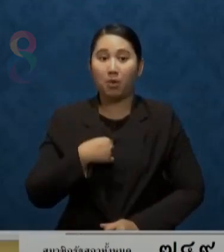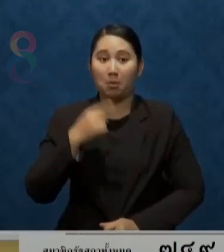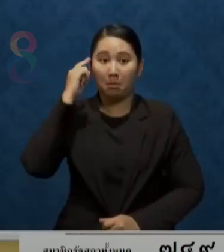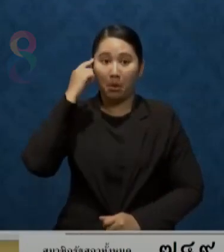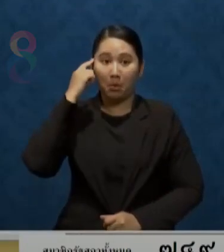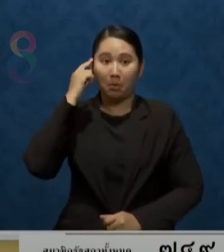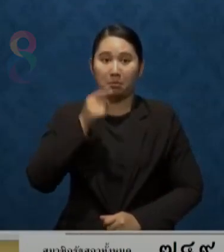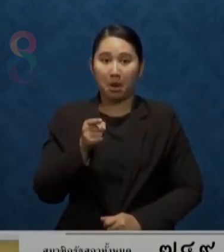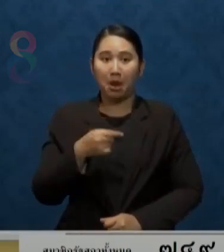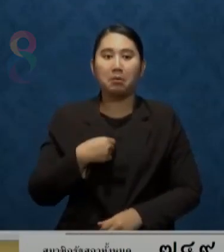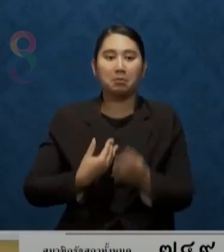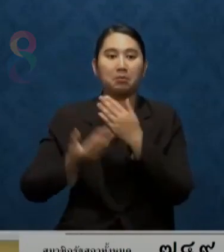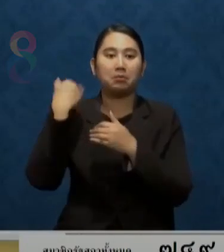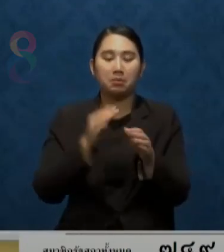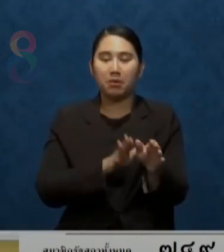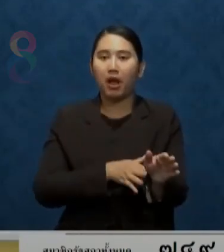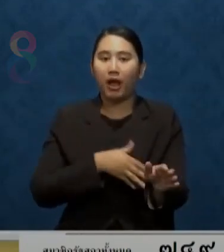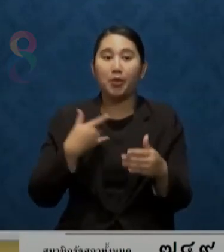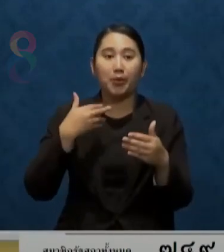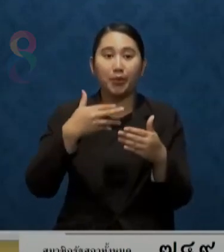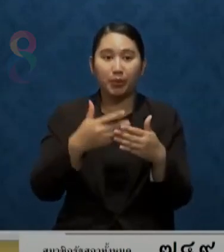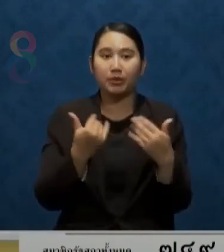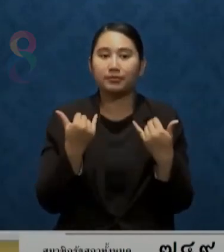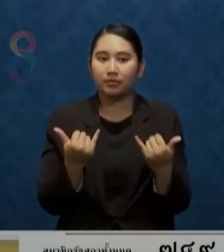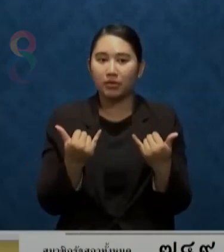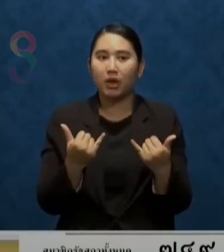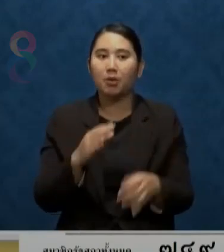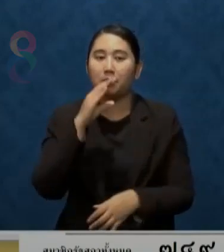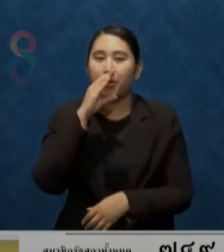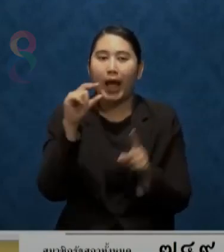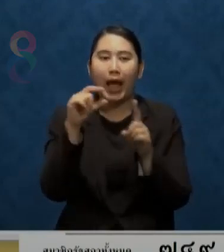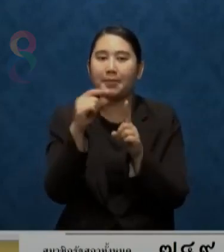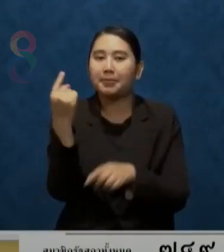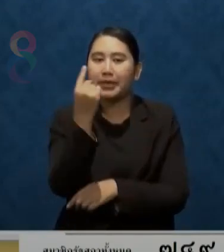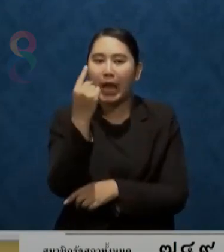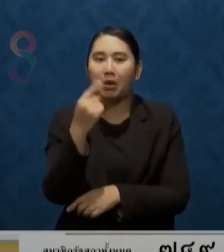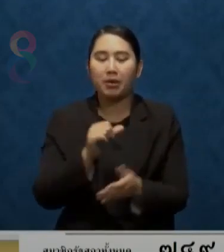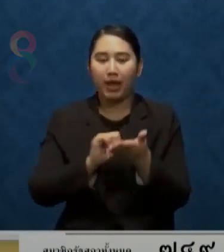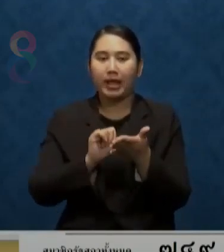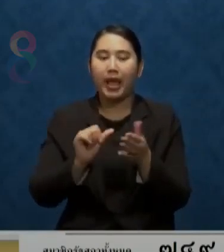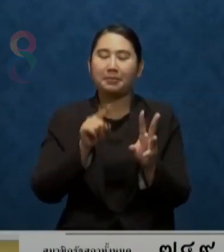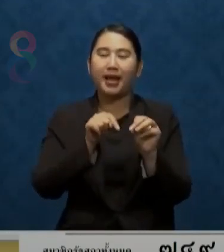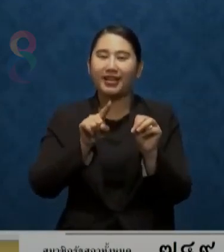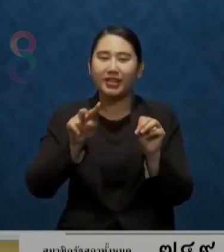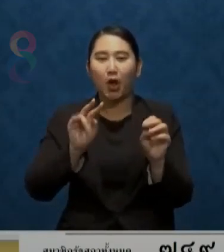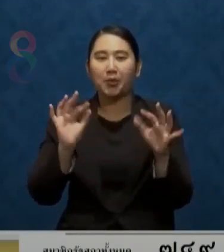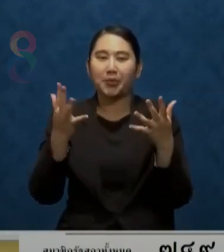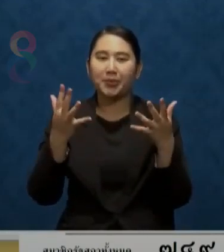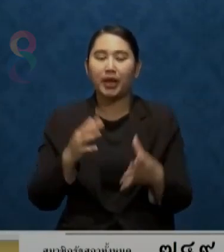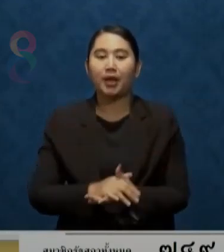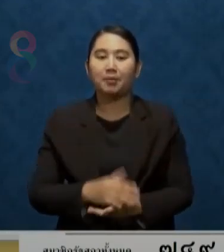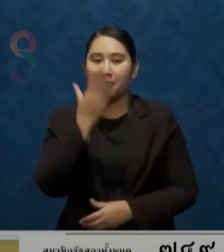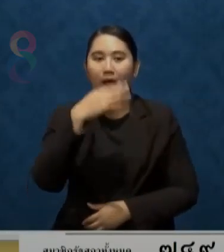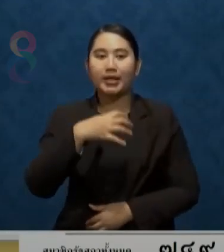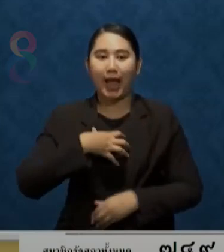การกระทำที่เป็นประวัติศาสตร์ยาวนานมาถึงปัจจุบันเนี่ยจะมาพูดแค่คำเดียวว่าผมจะไม่แก้112แล้วเพื่อต้อง